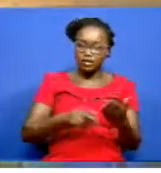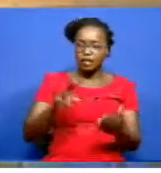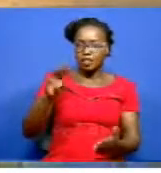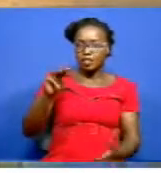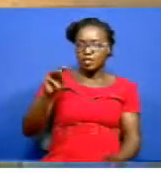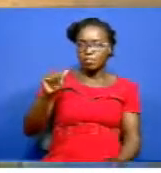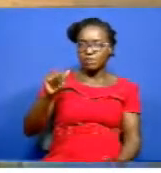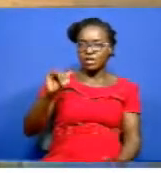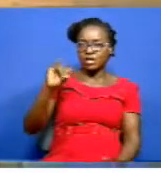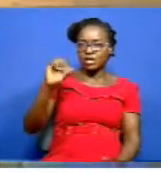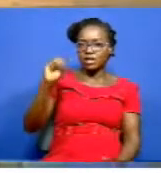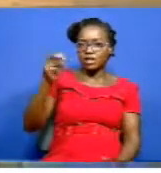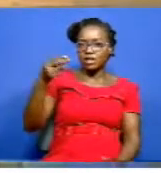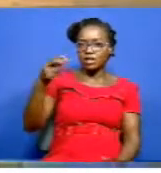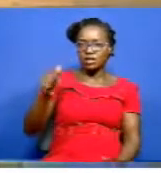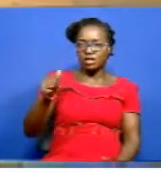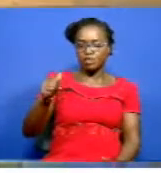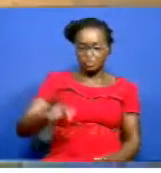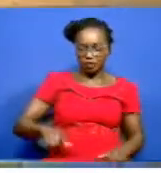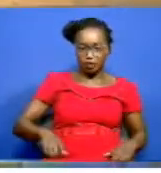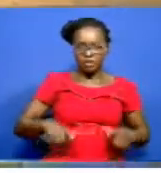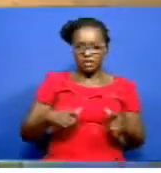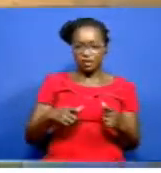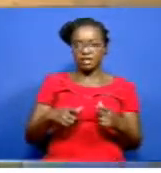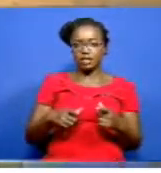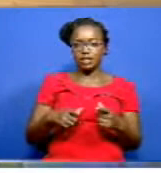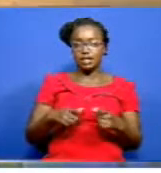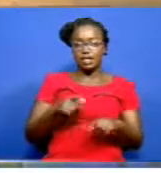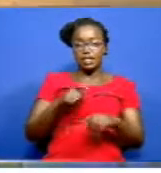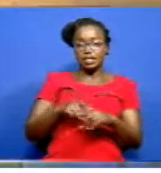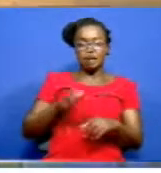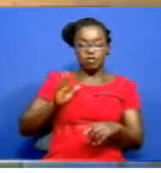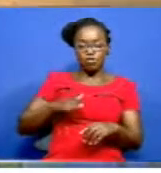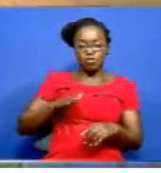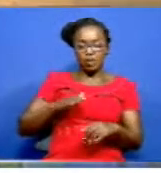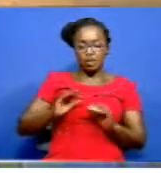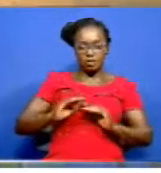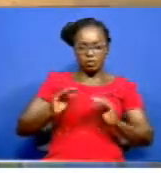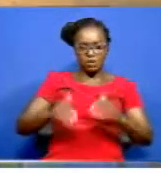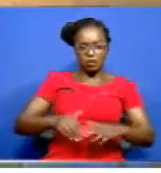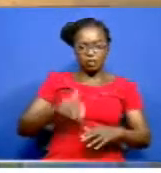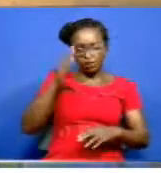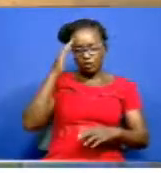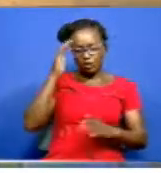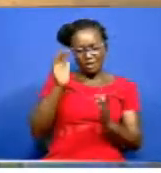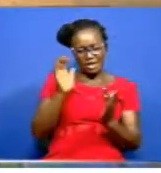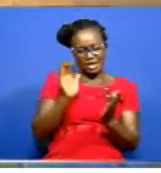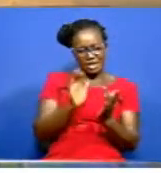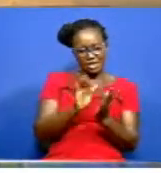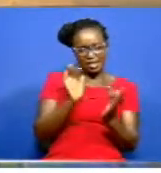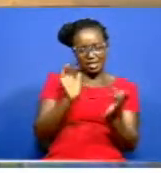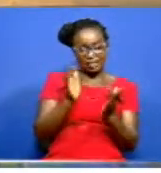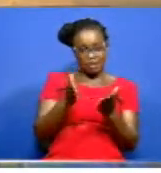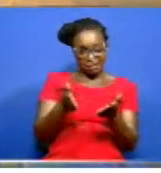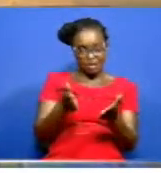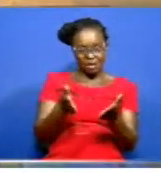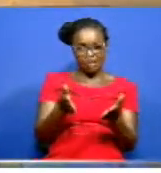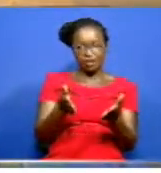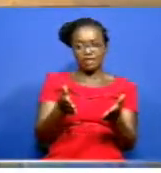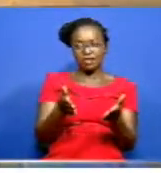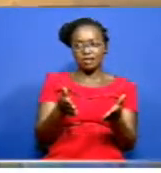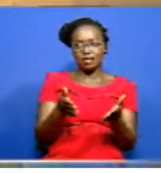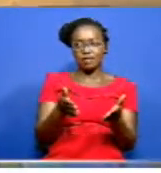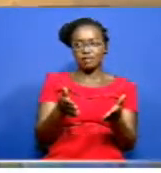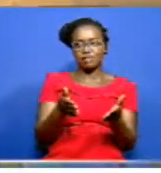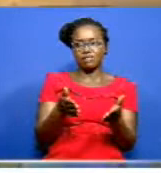ile inaitangwa prenatal care, anapojua yeye ni mjamzito, anafanya test pale hapo